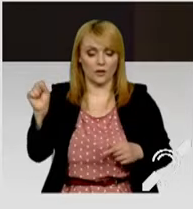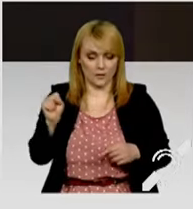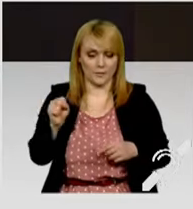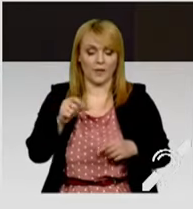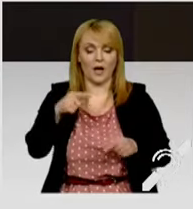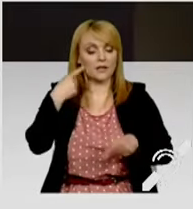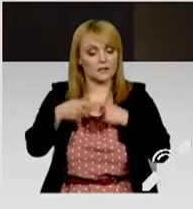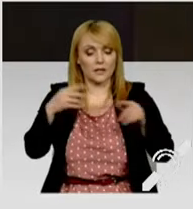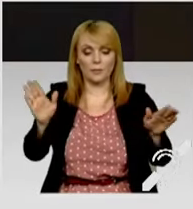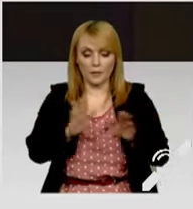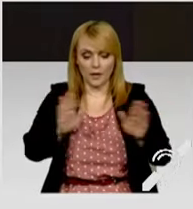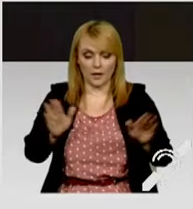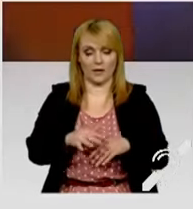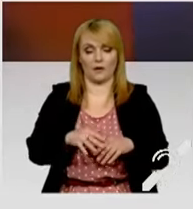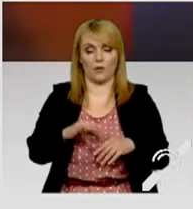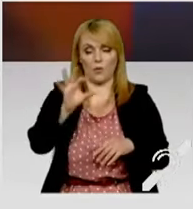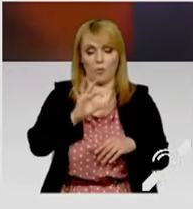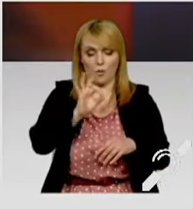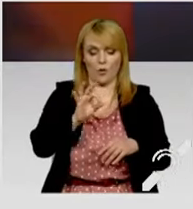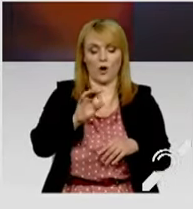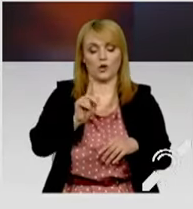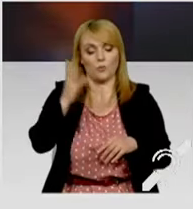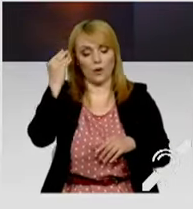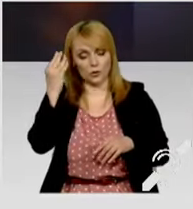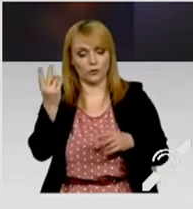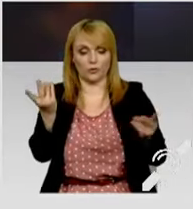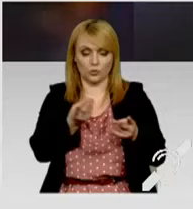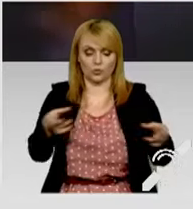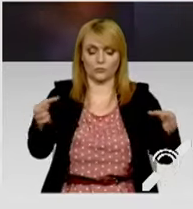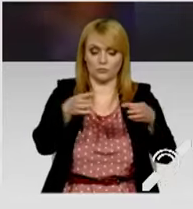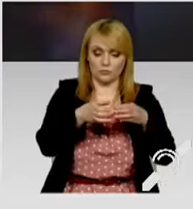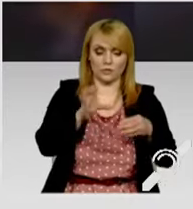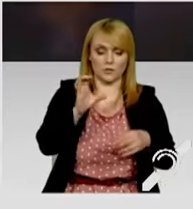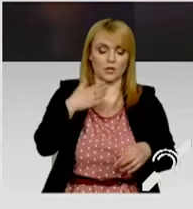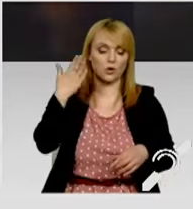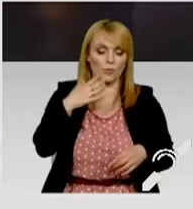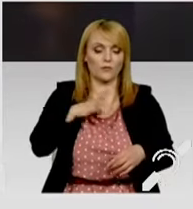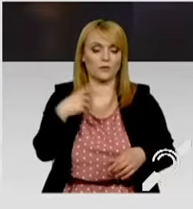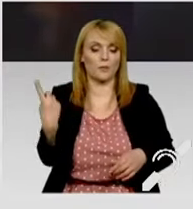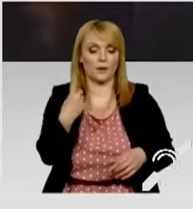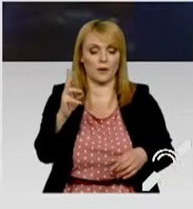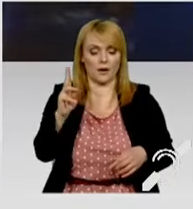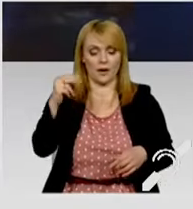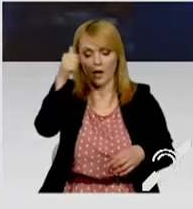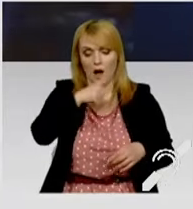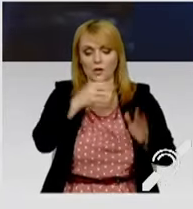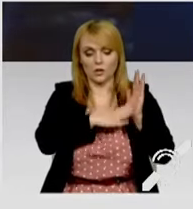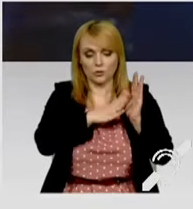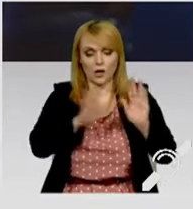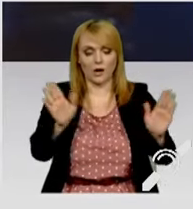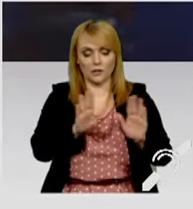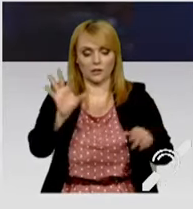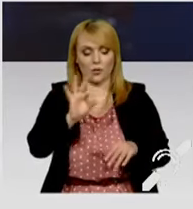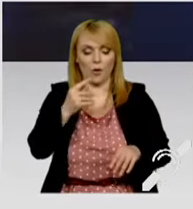Basarabiei cu România, pentru revenirea la limba română și grafia latină. Au fost primii care în anii 90 au cântat despre limba